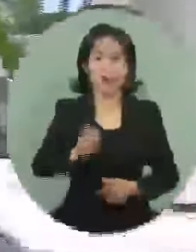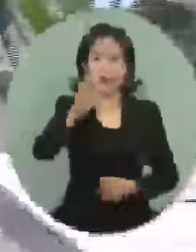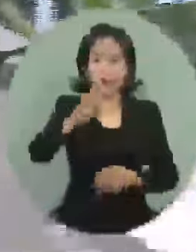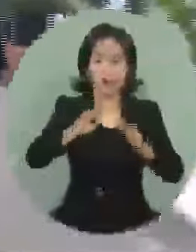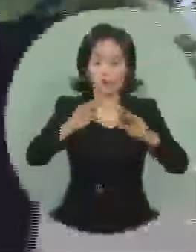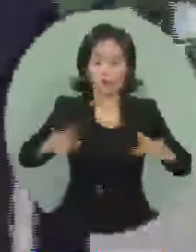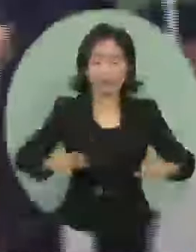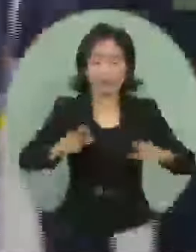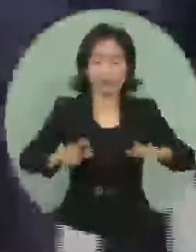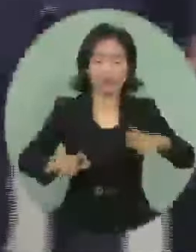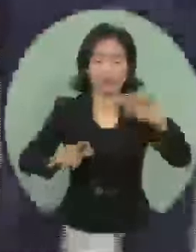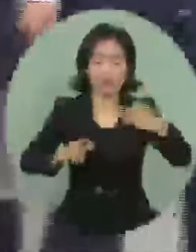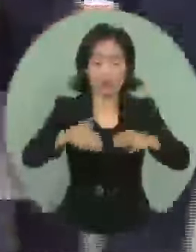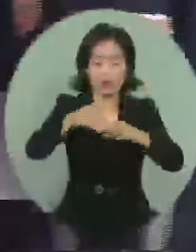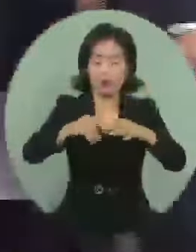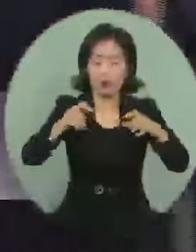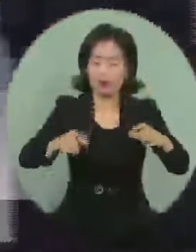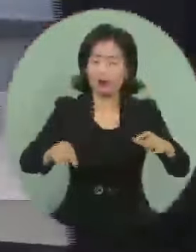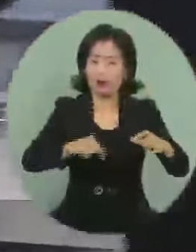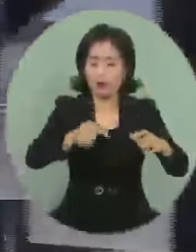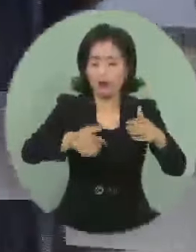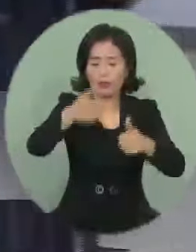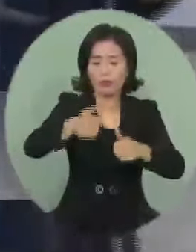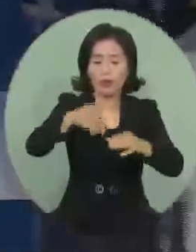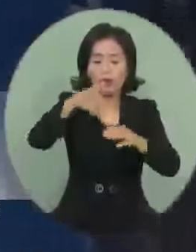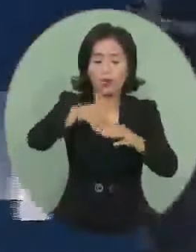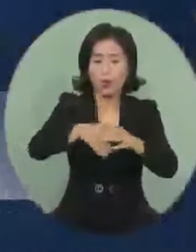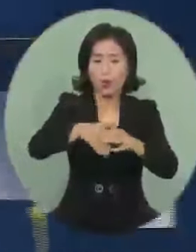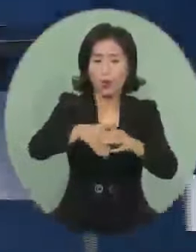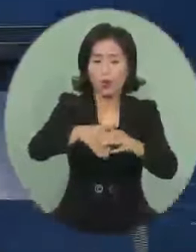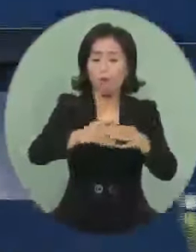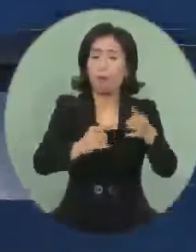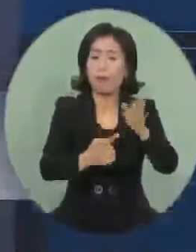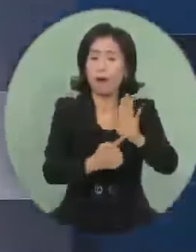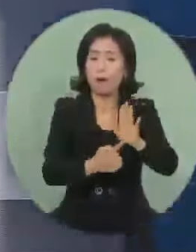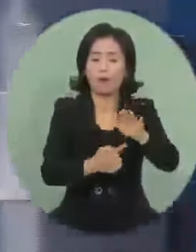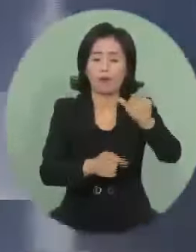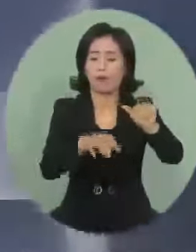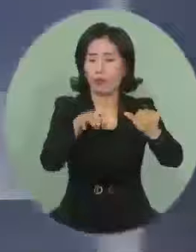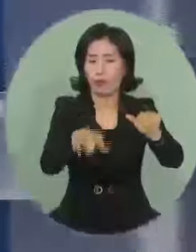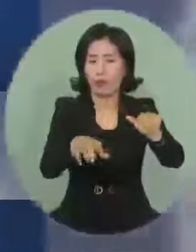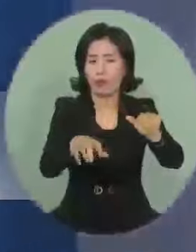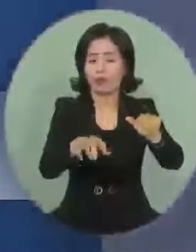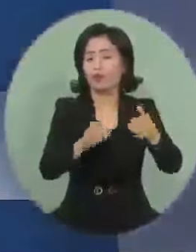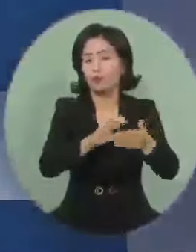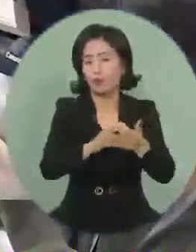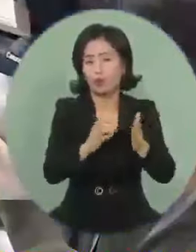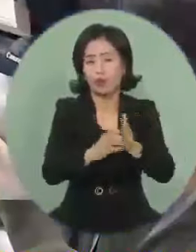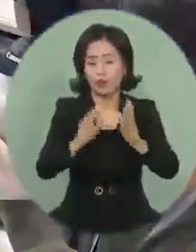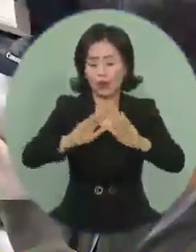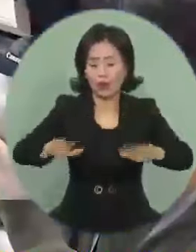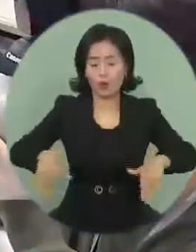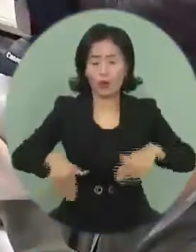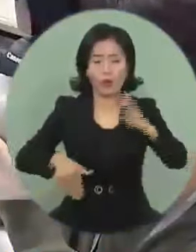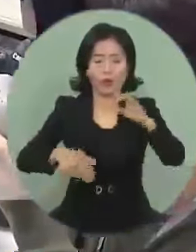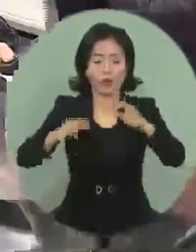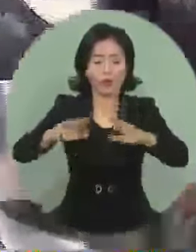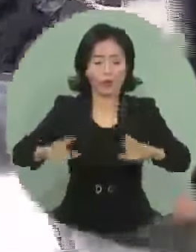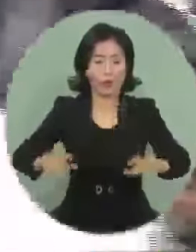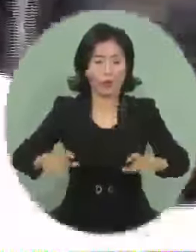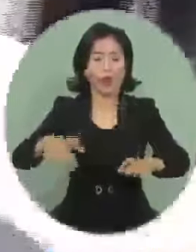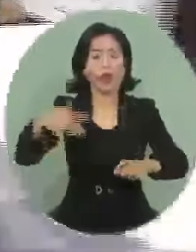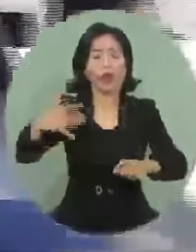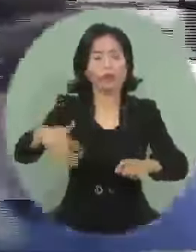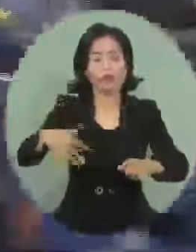전남 18개 국회의원 선거구 가운데 경선 후보가 발표된 곳은 광주 5개 선거구에 그치고 있고 전남 10개 선거구는